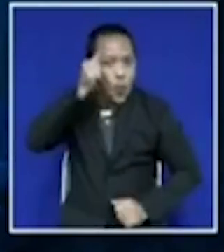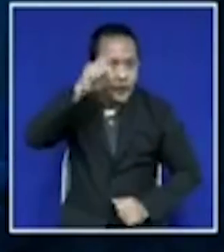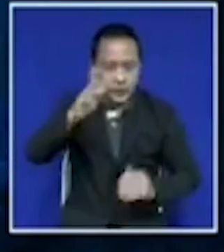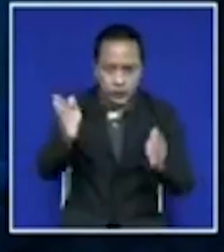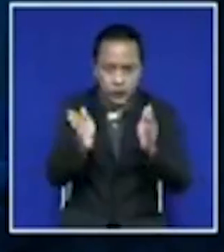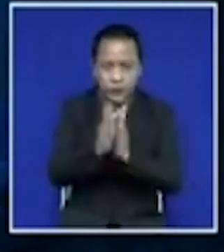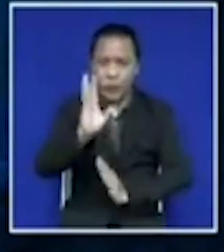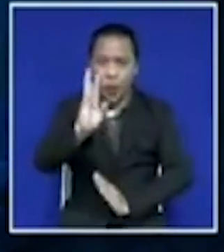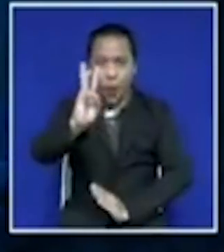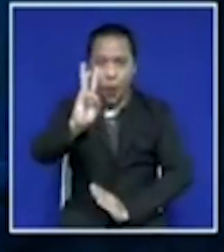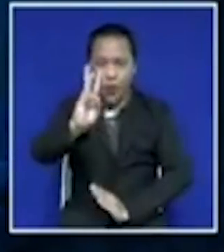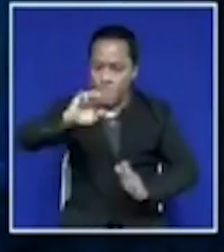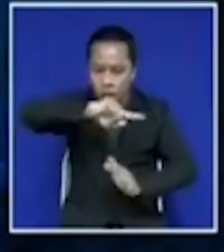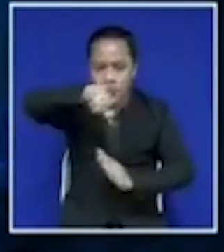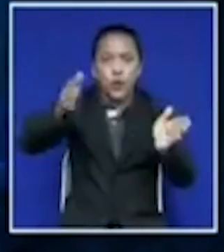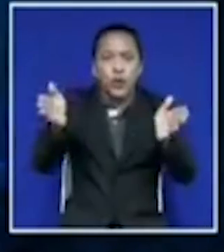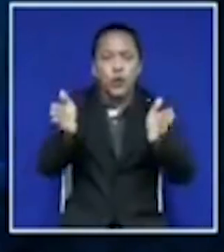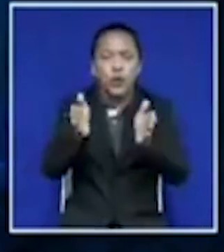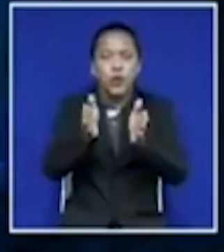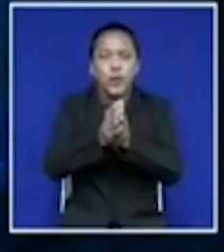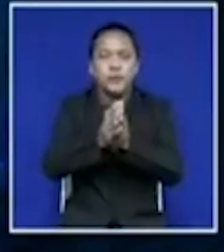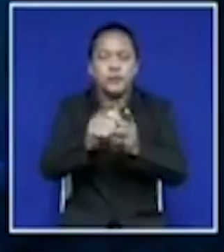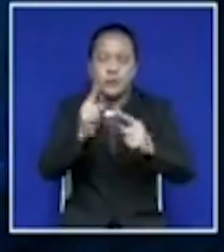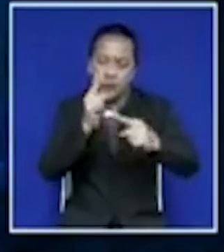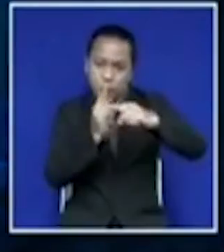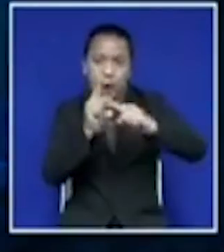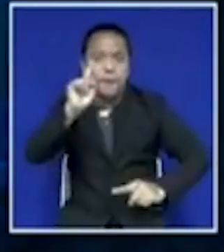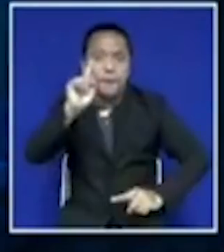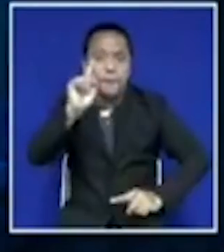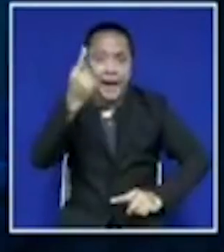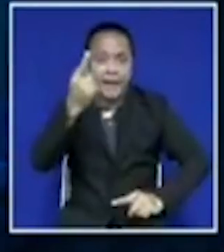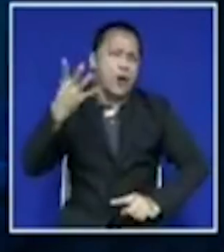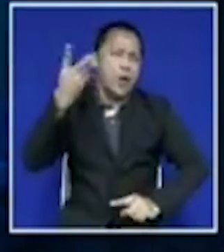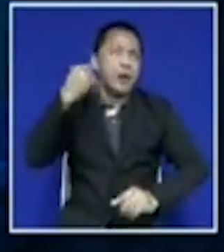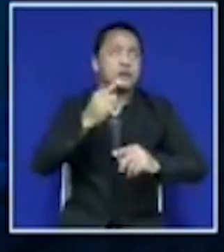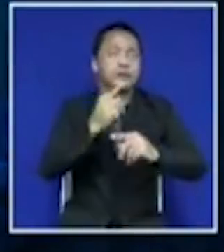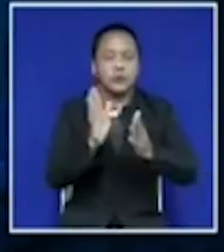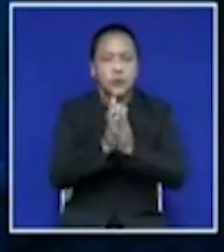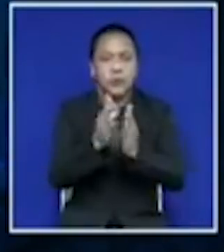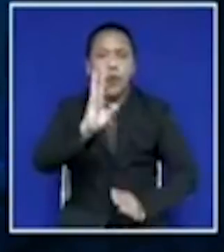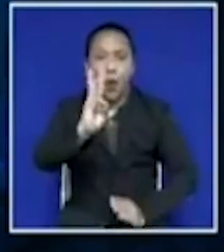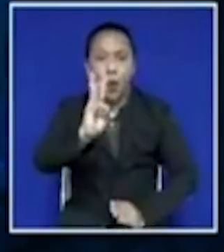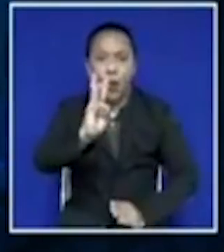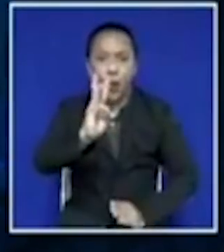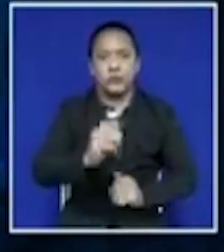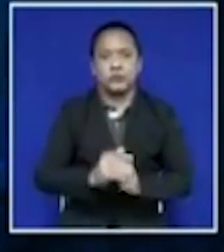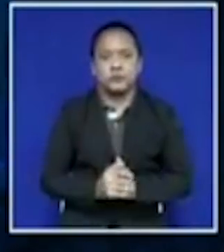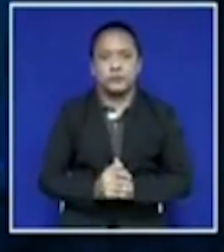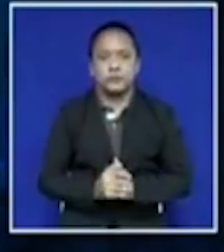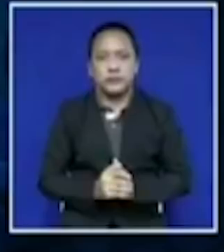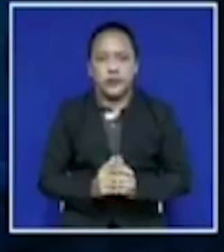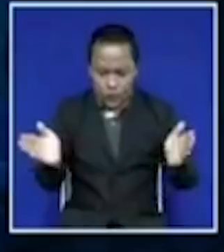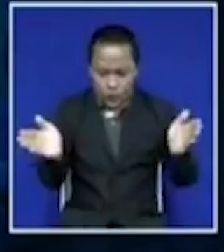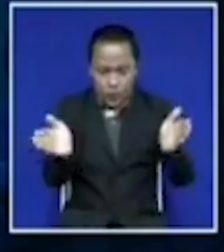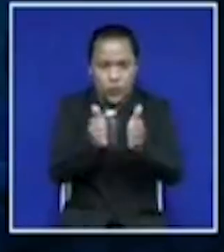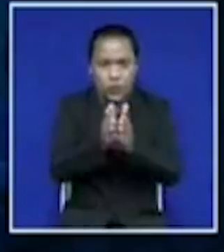รายก็ทั้งหมดเป็น1รายบวกใหม่นะครับเมื่อวานนี้3บวกนี้6นะครับก็รวมๆกัน